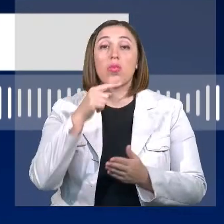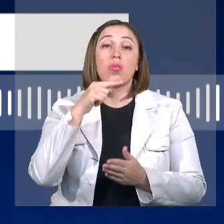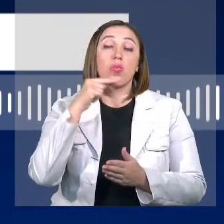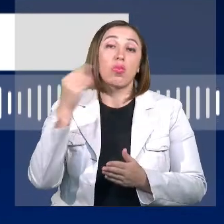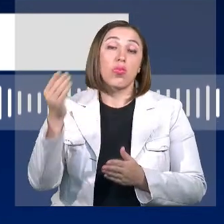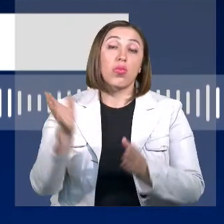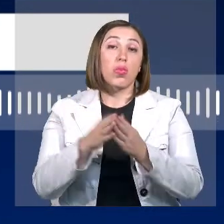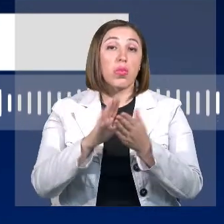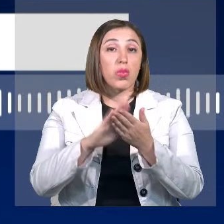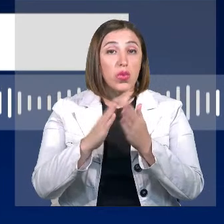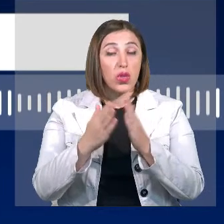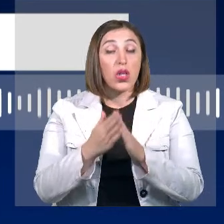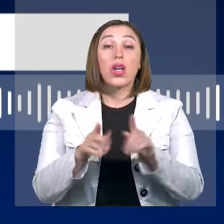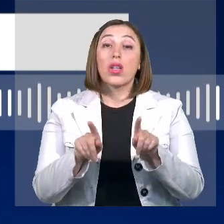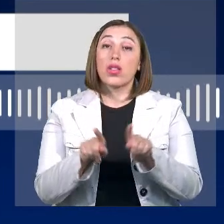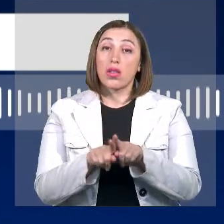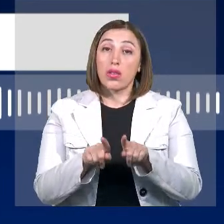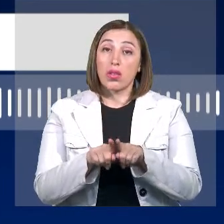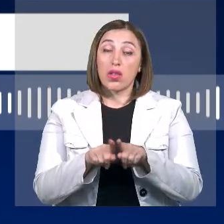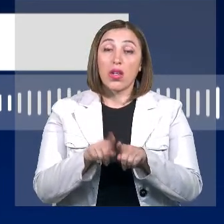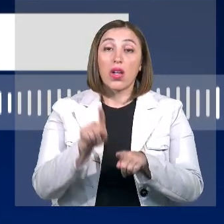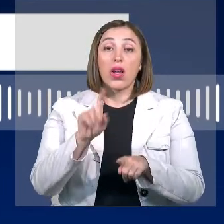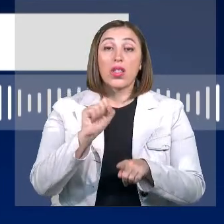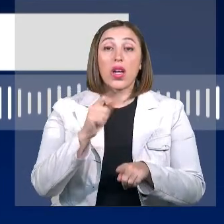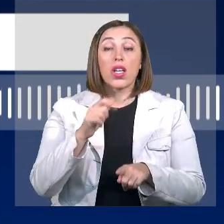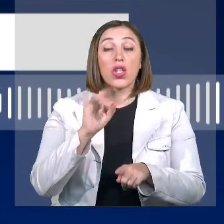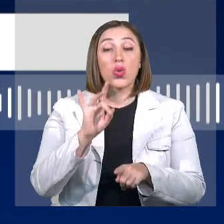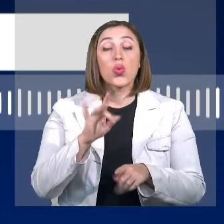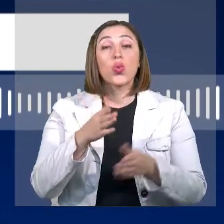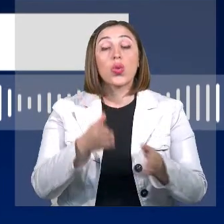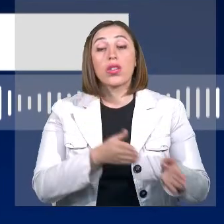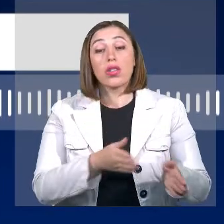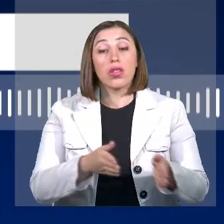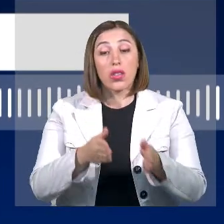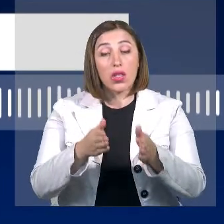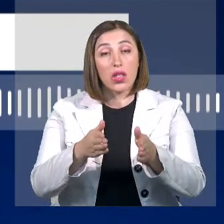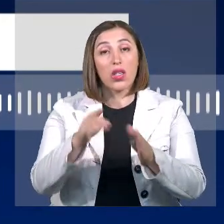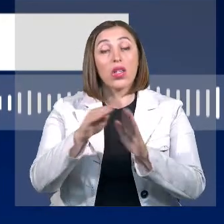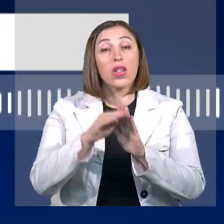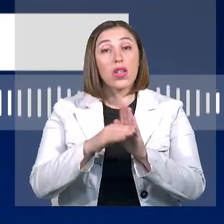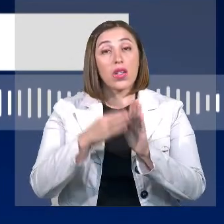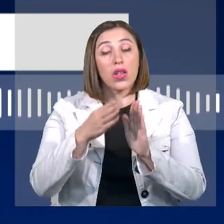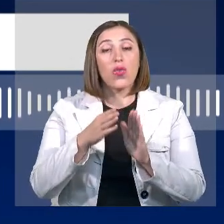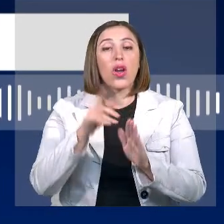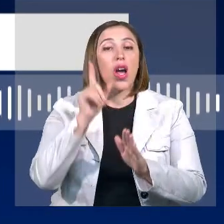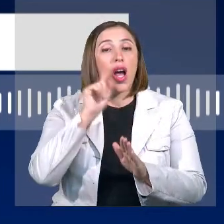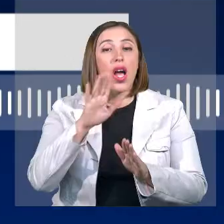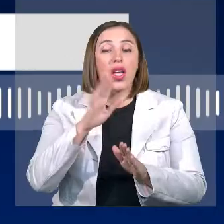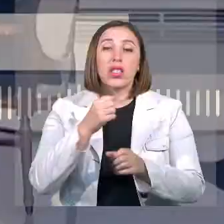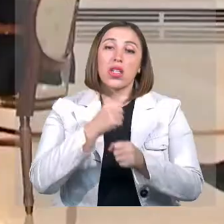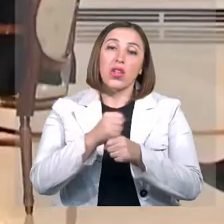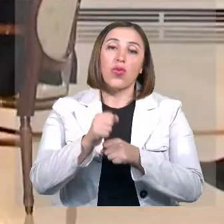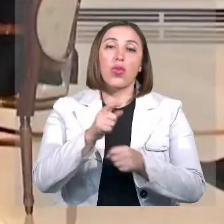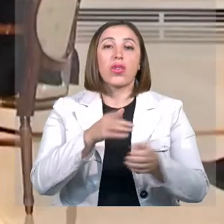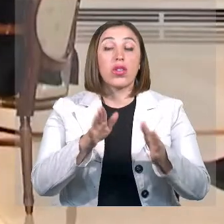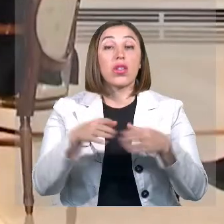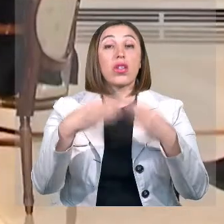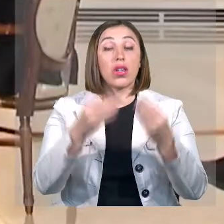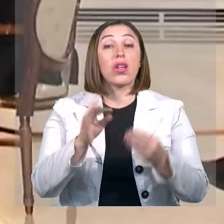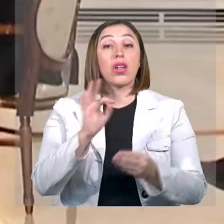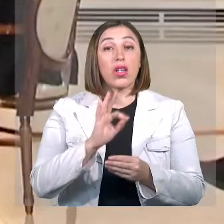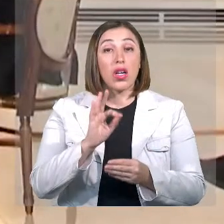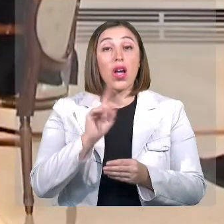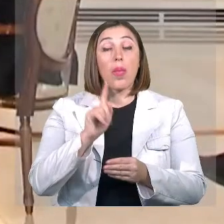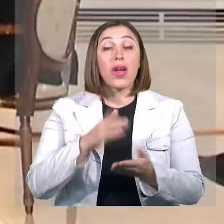հետապնդում այդում նաև Զանգեզուրի այսպես կոչված միջանցքի օրակարգում Հայաստանին զիջումներ գործել։